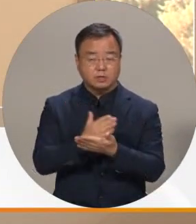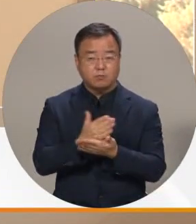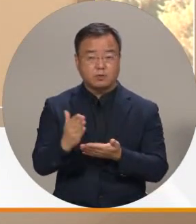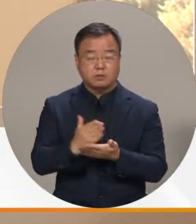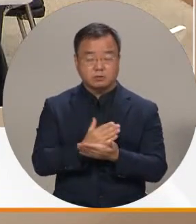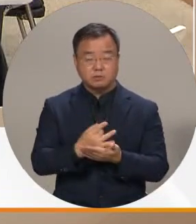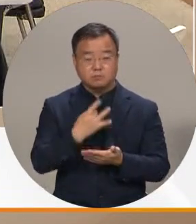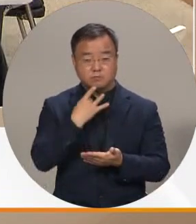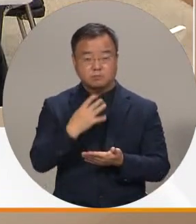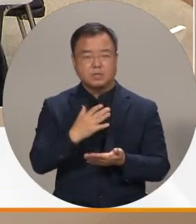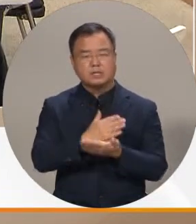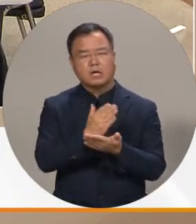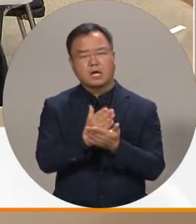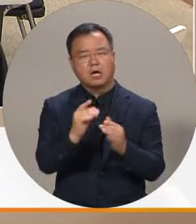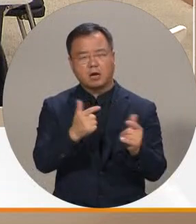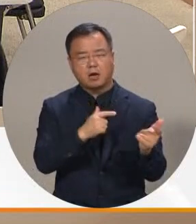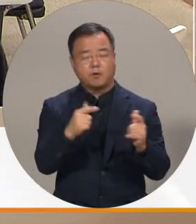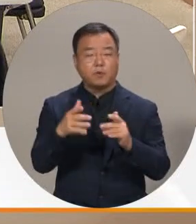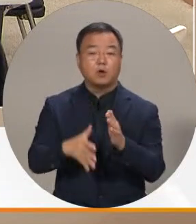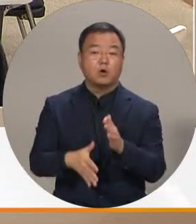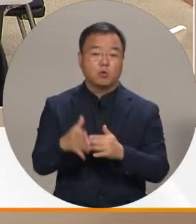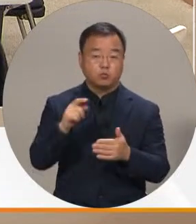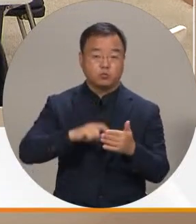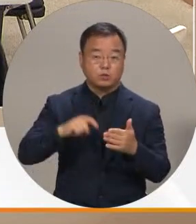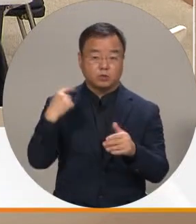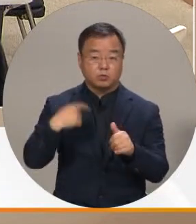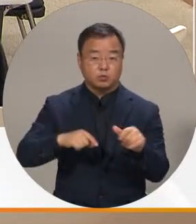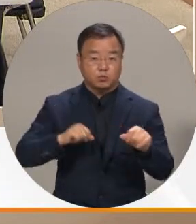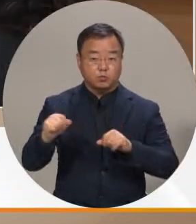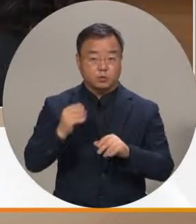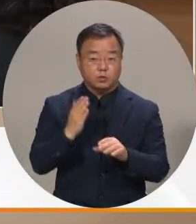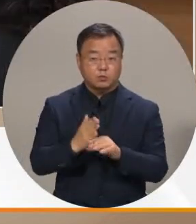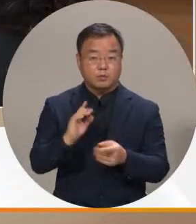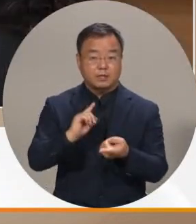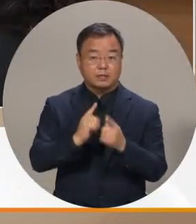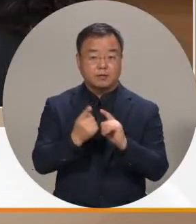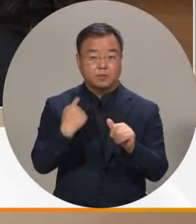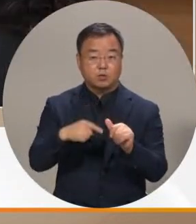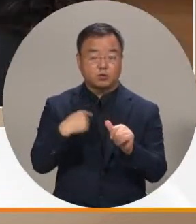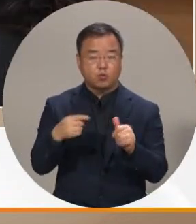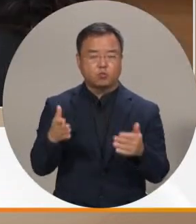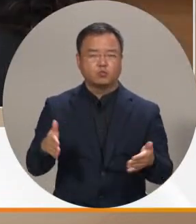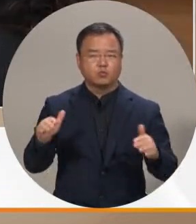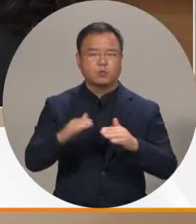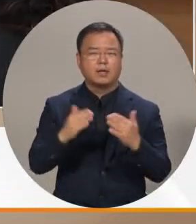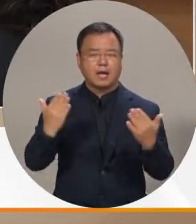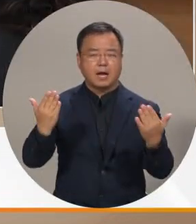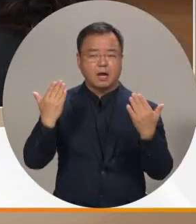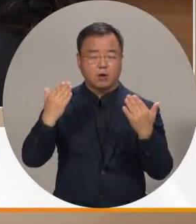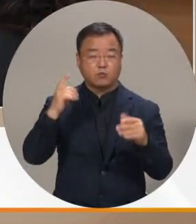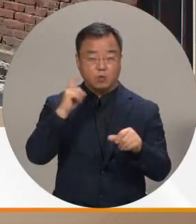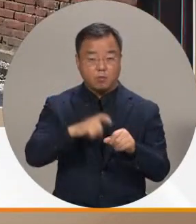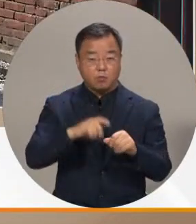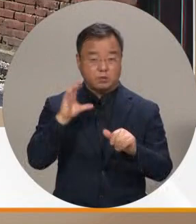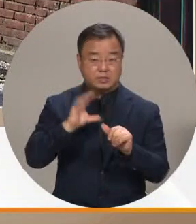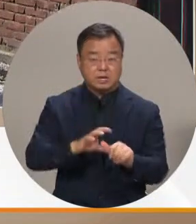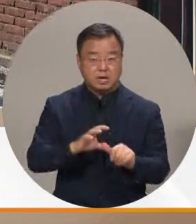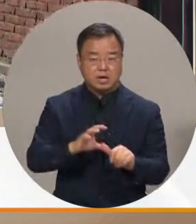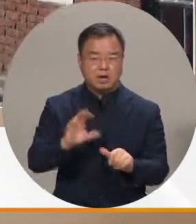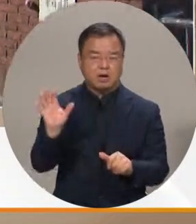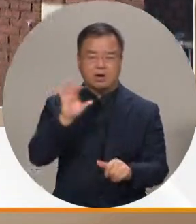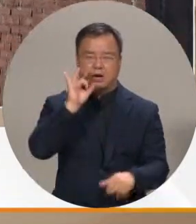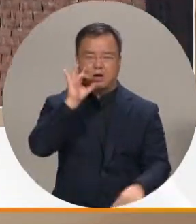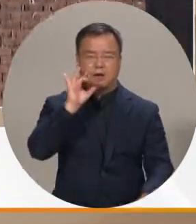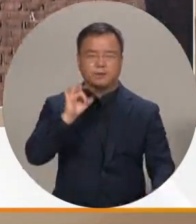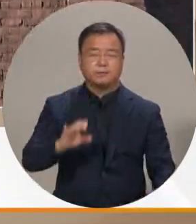다양한 건물에서 교육을 실천하고 있는 대한교육기관을 모두 건축법상의 학교 용도로 제안하는 건 애초에 불가능한